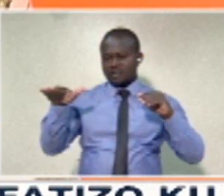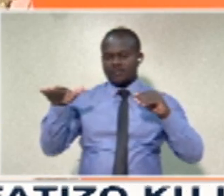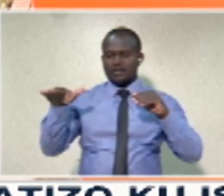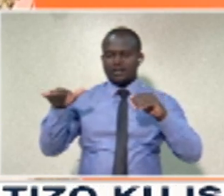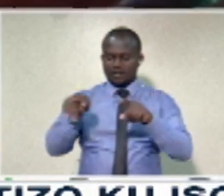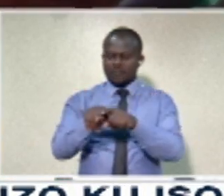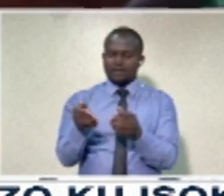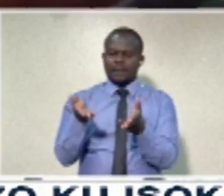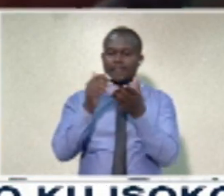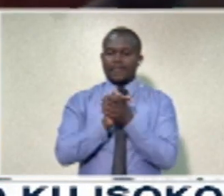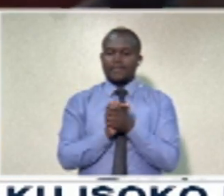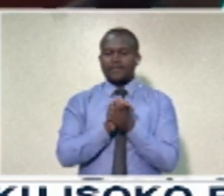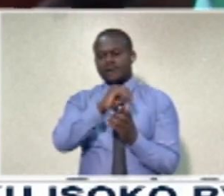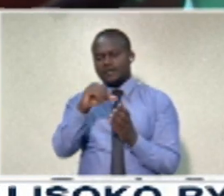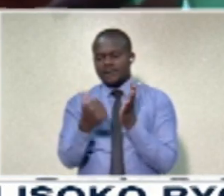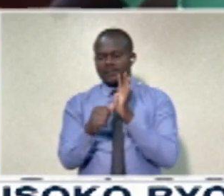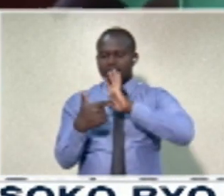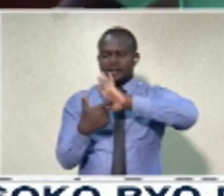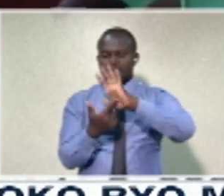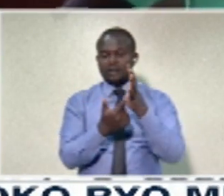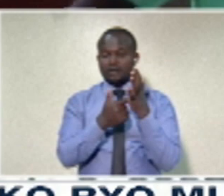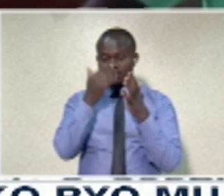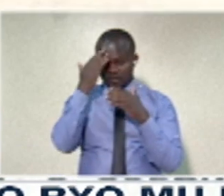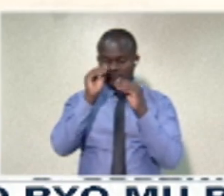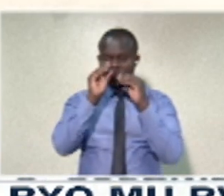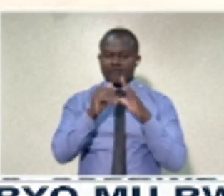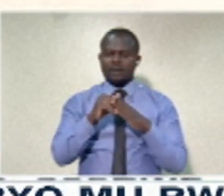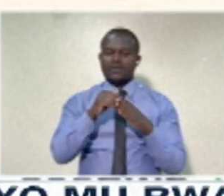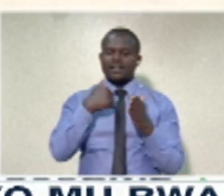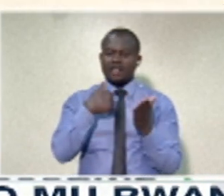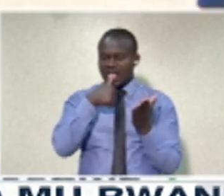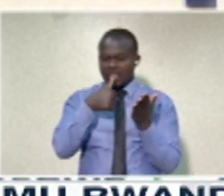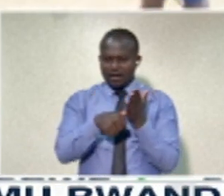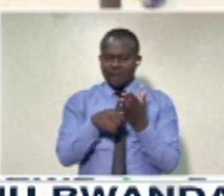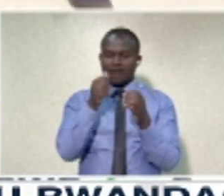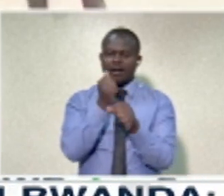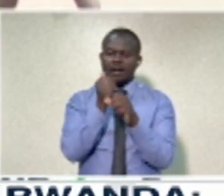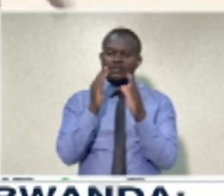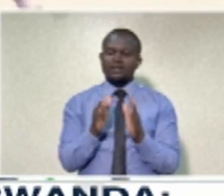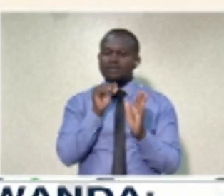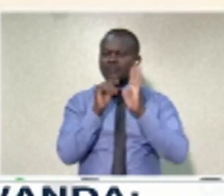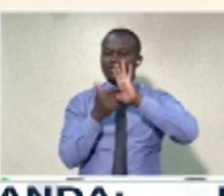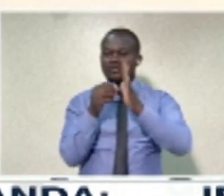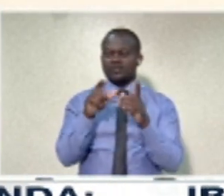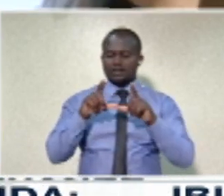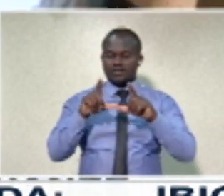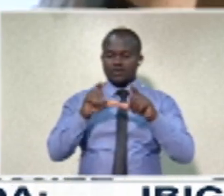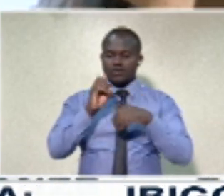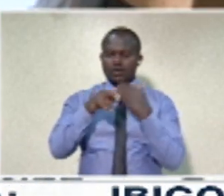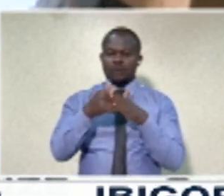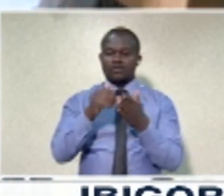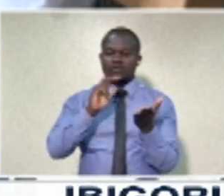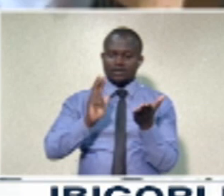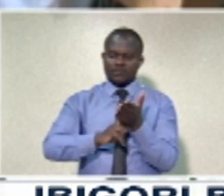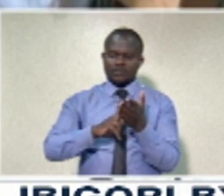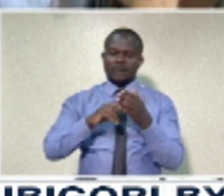nabo bakazamurwa. Ibindi bibazo bigaragara ni ko abarimu badafite amabaruwa bashyira mu myanya, abari mu myanya bataragaragaje impamyabumenyi cyangwa se